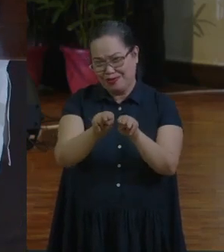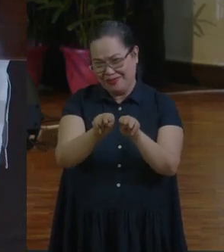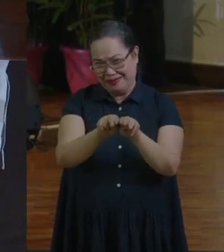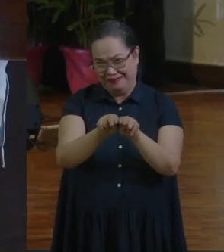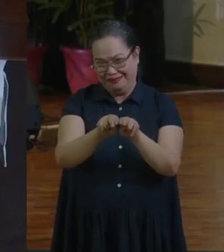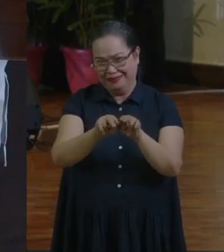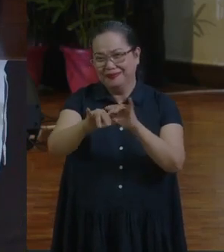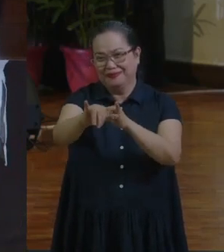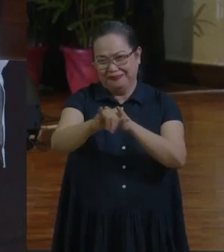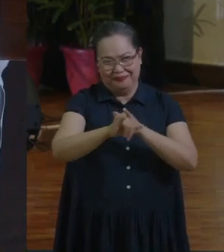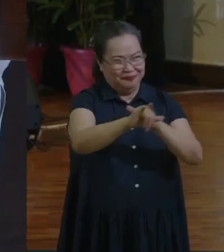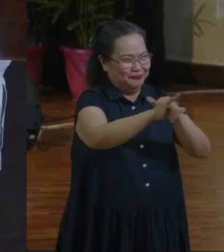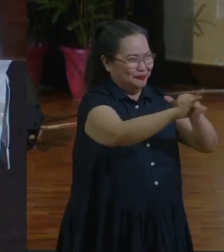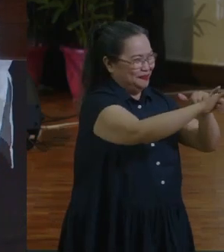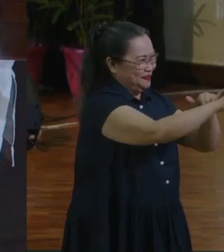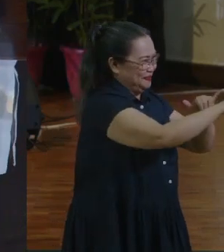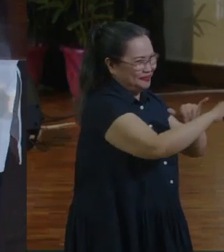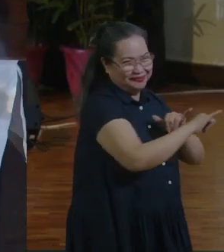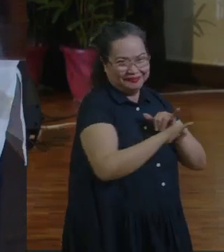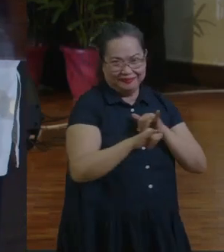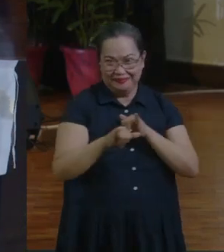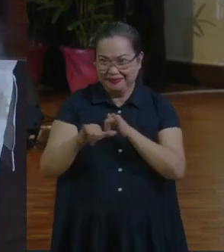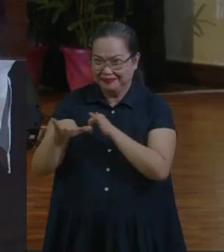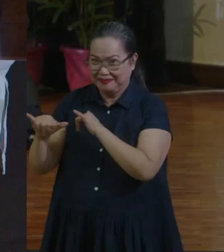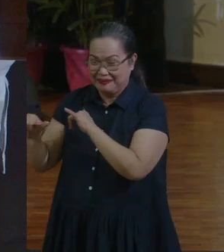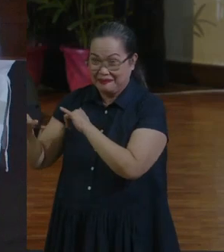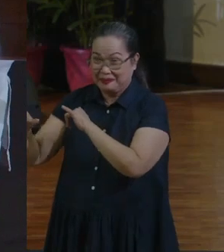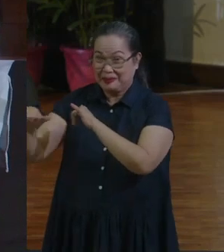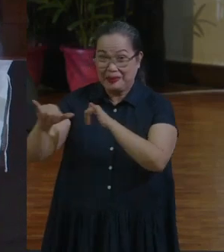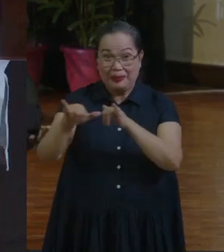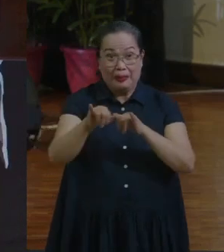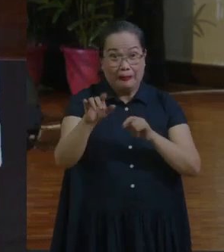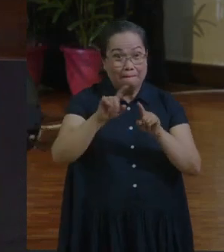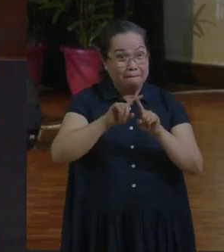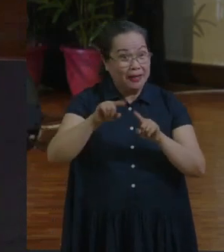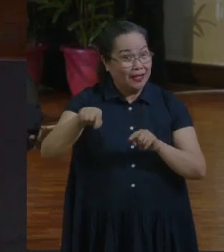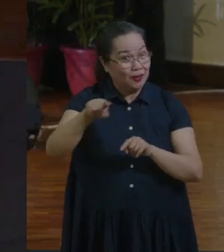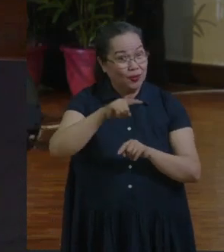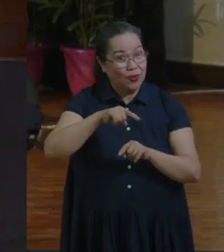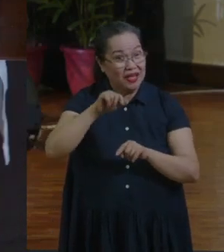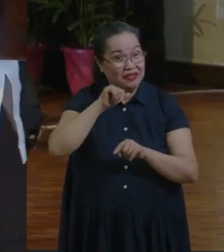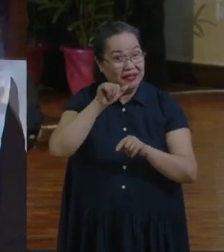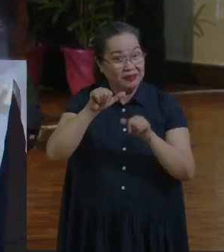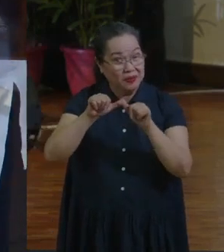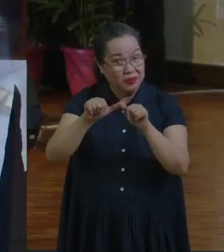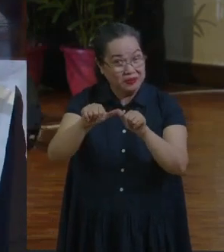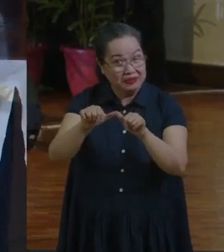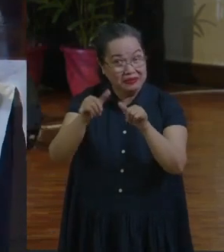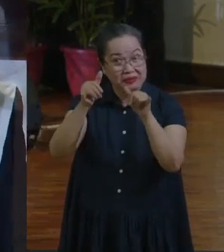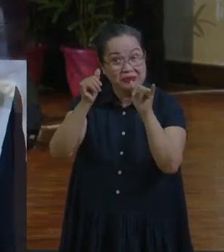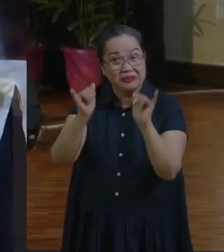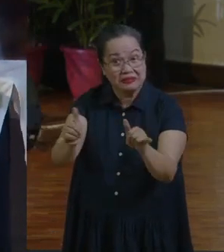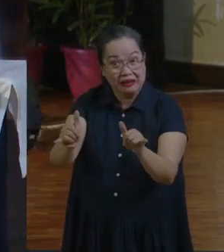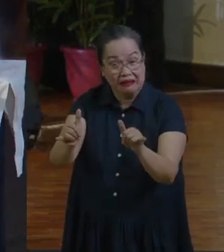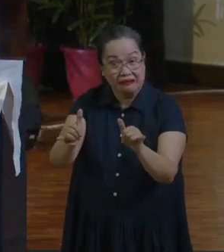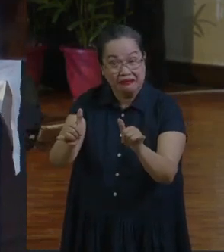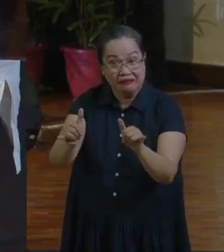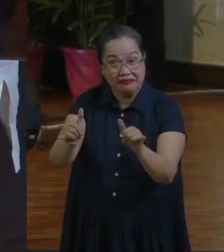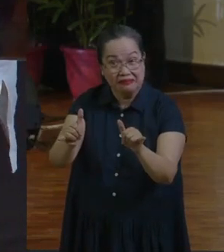yan, pero hindi tayo maaaring manatili sa ganoong